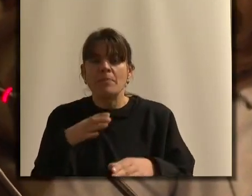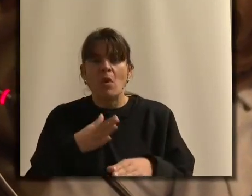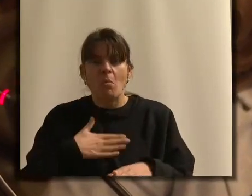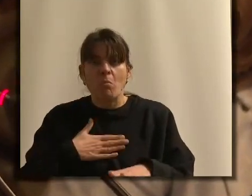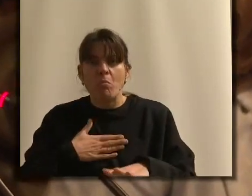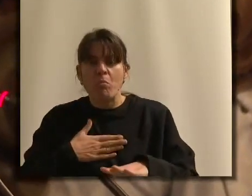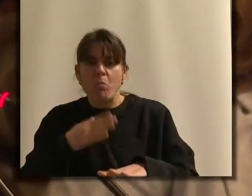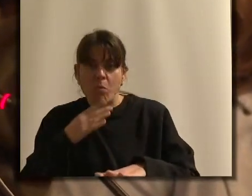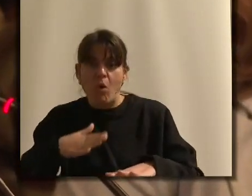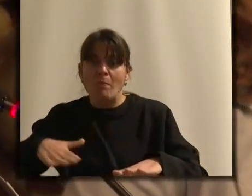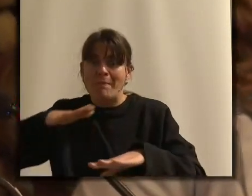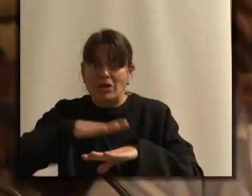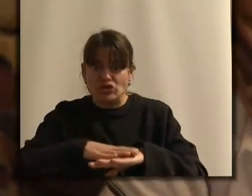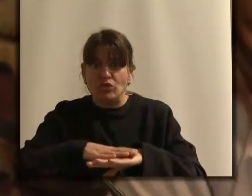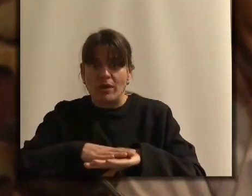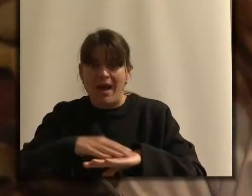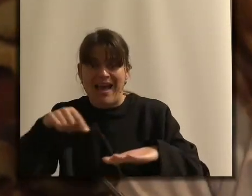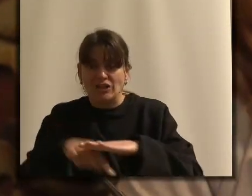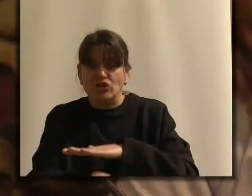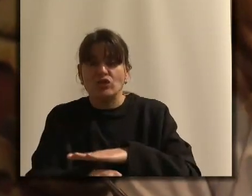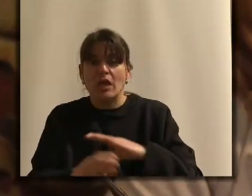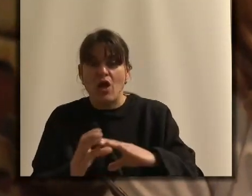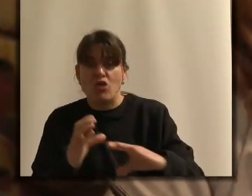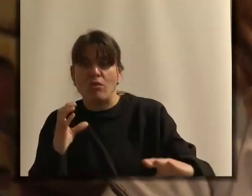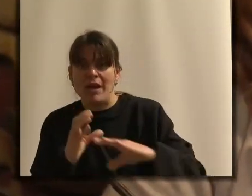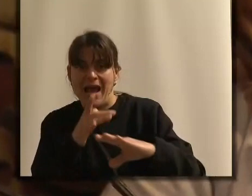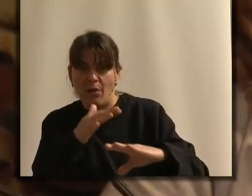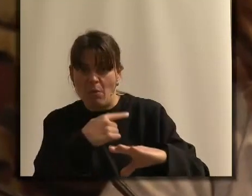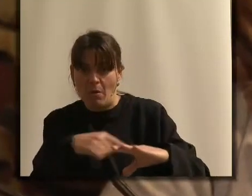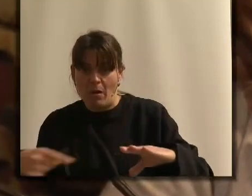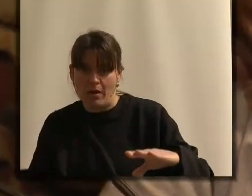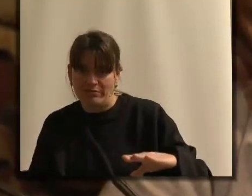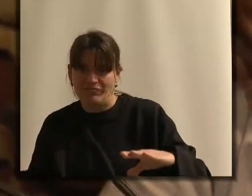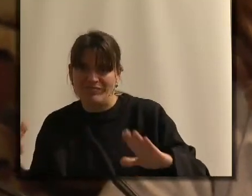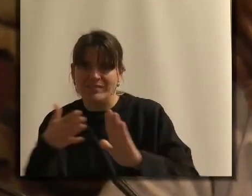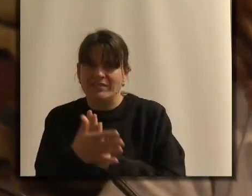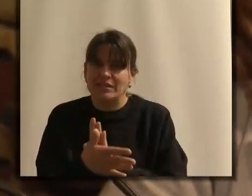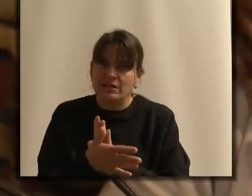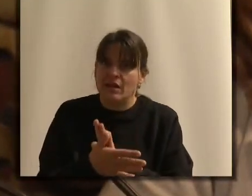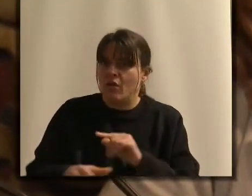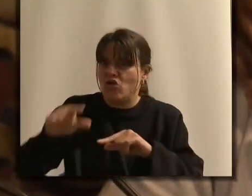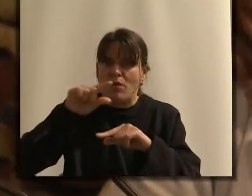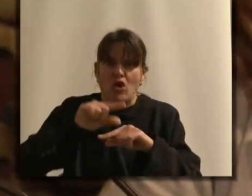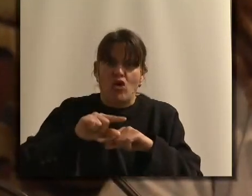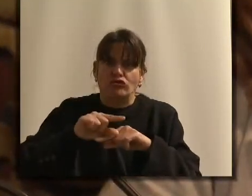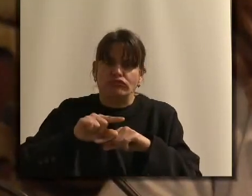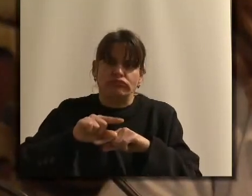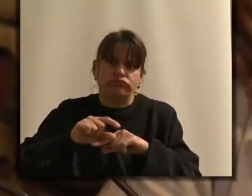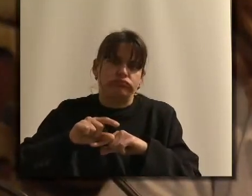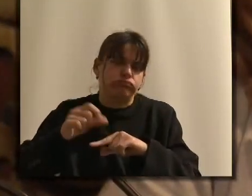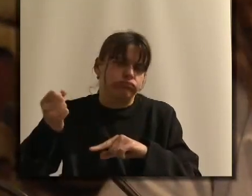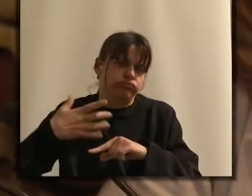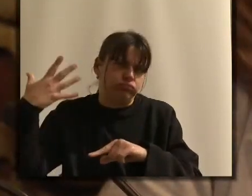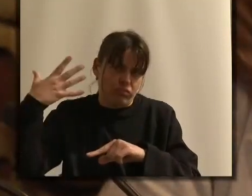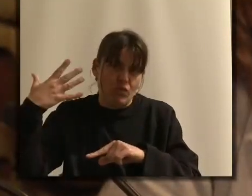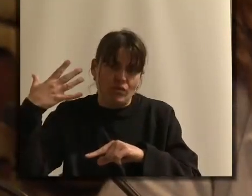que porta aigua a la ciutat de Vic. Per tant, arrel d'aquest sobrecost, que era proporcionalment enorme, vist la inversió, va ser